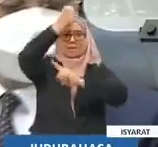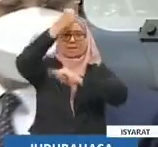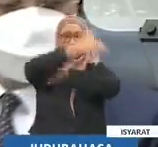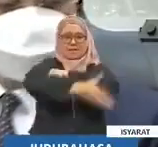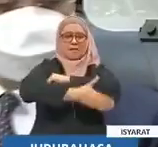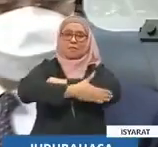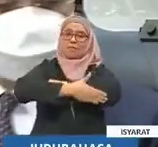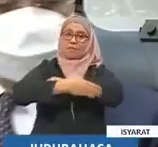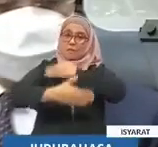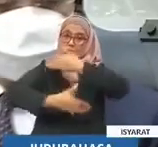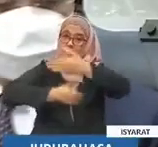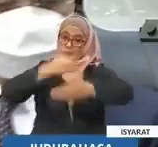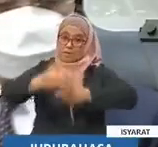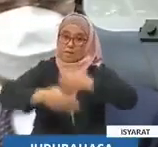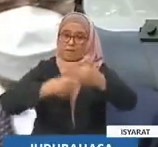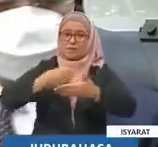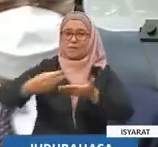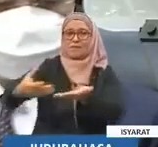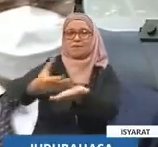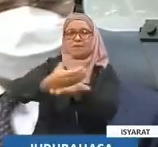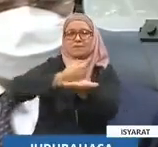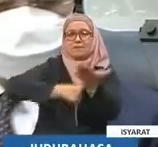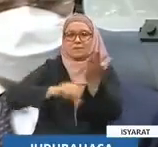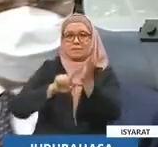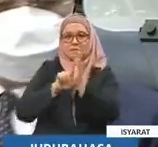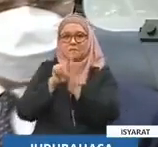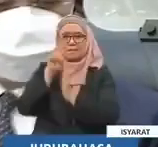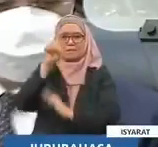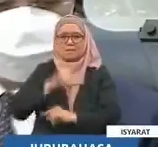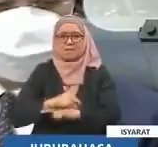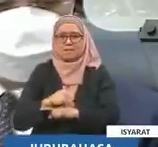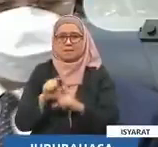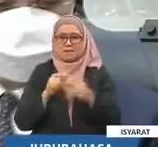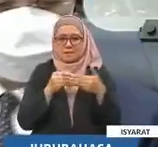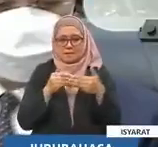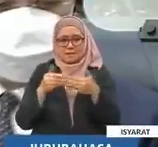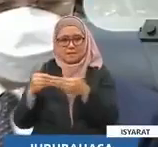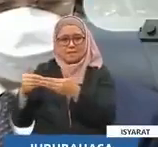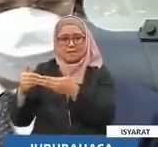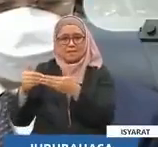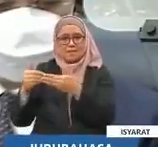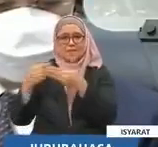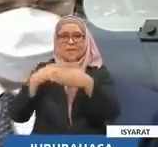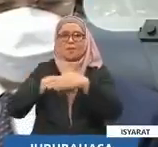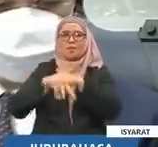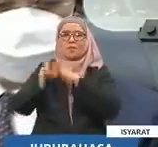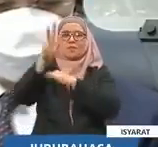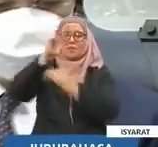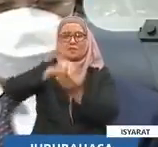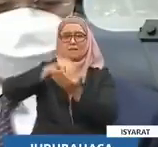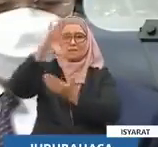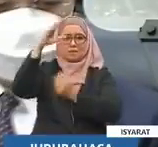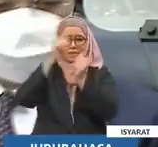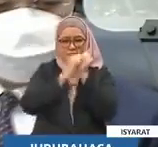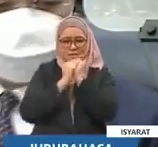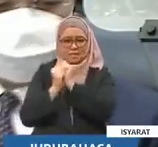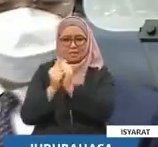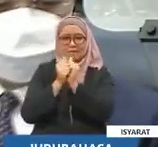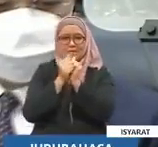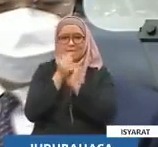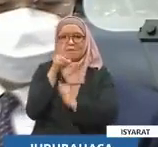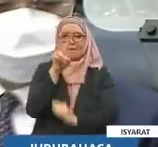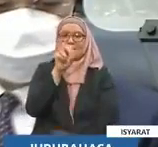berpendapatan tinggi seterusnya wawasan kemakmuran bersama 20-30